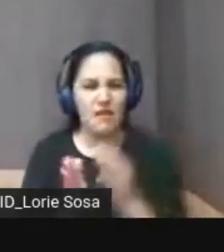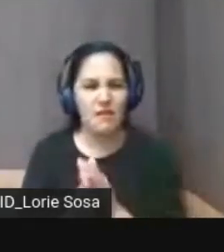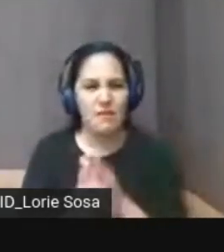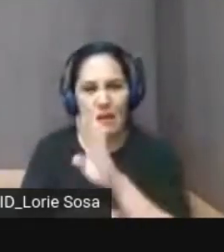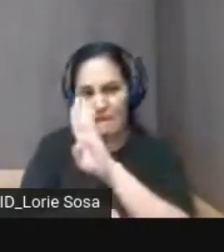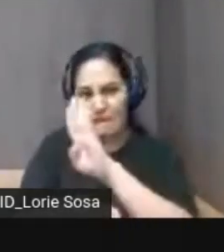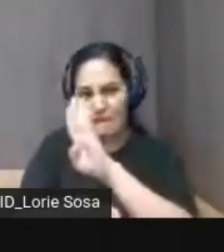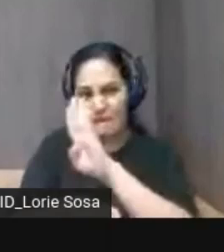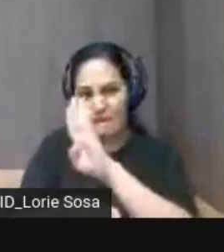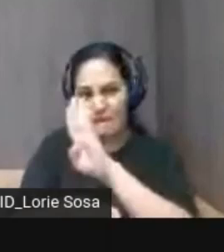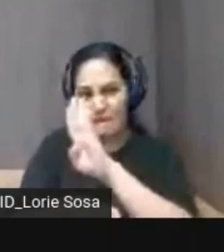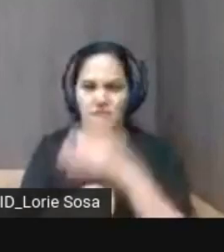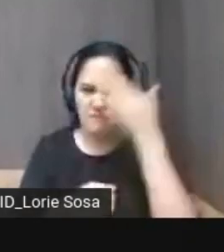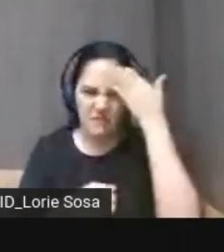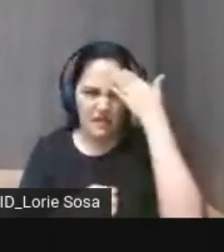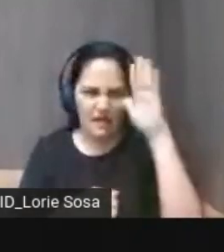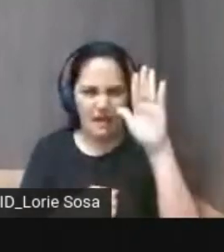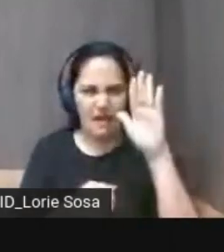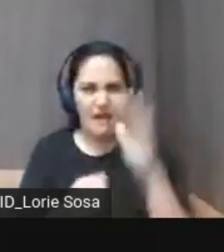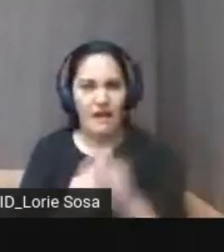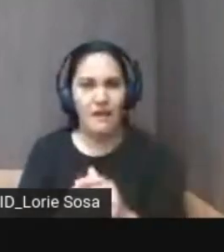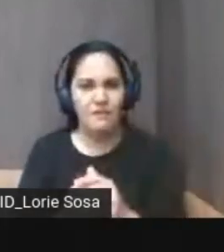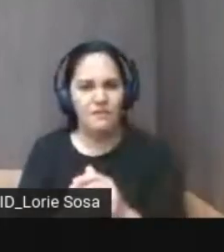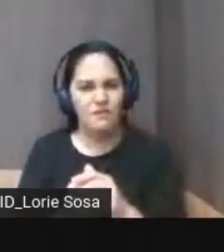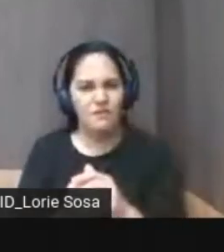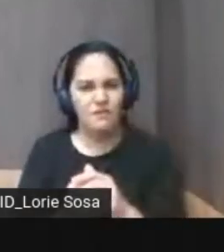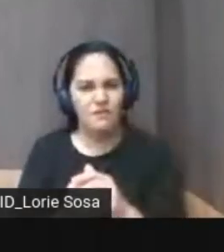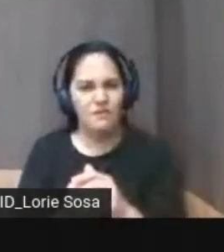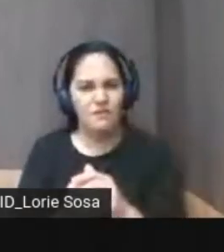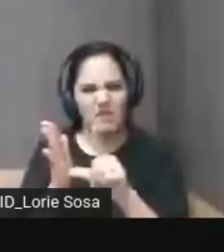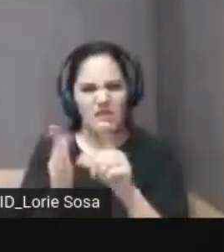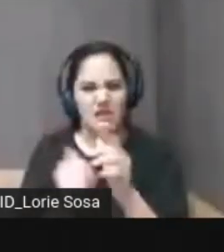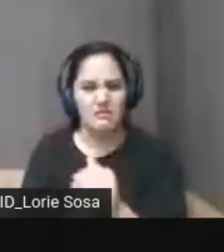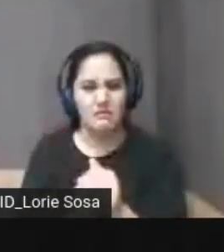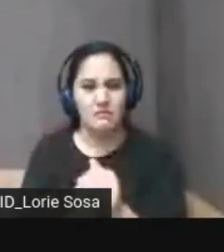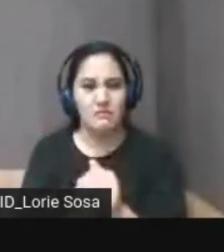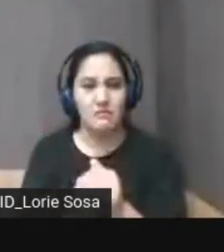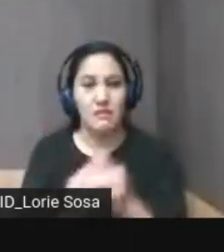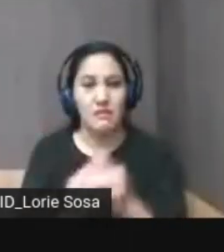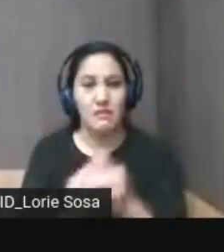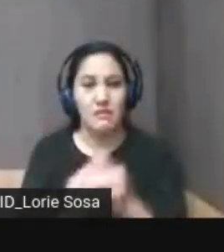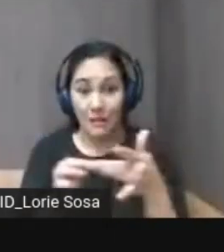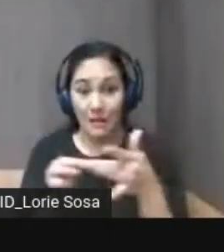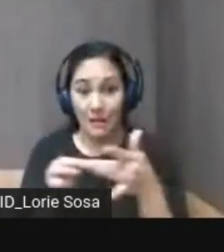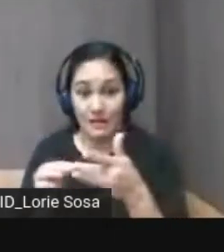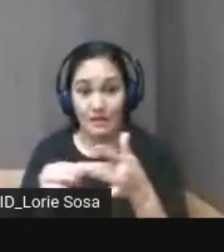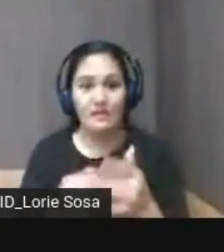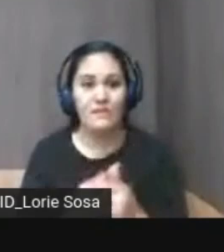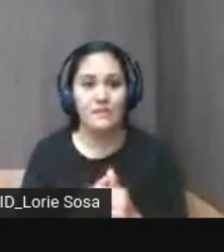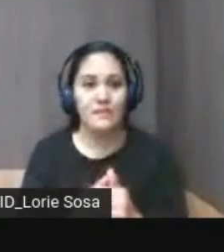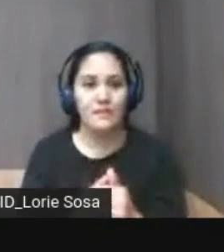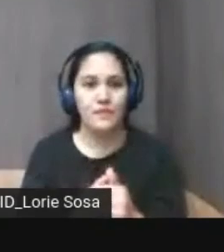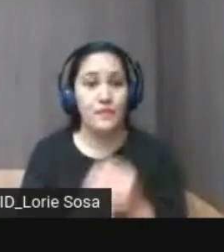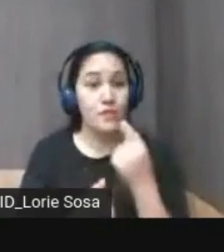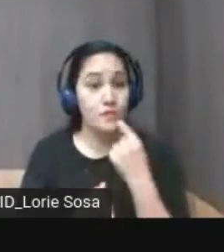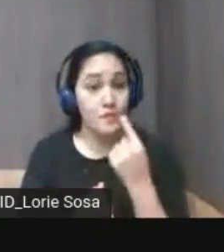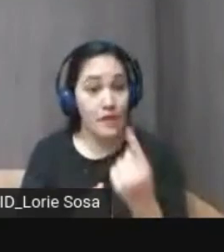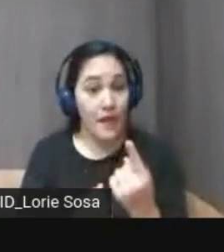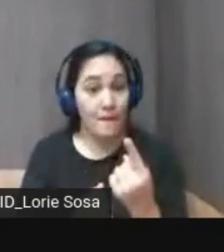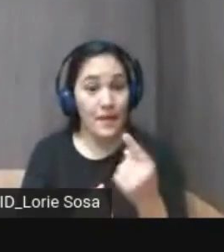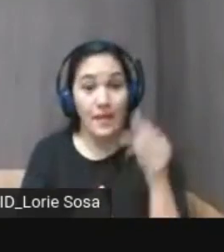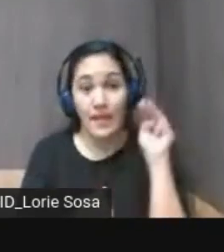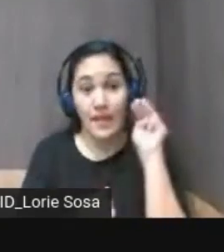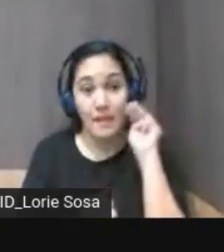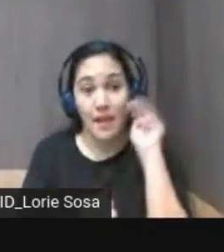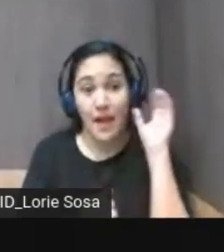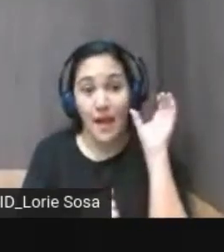pa masyado yung batas, lalong-lalo na doon sa minention ni Ma'am Carmen Subiaga sa kanyang talk na